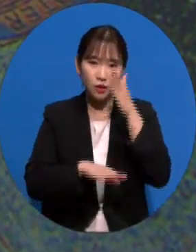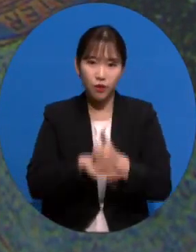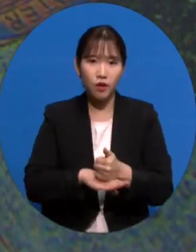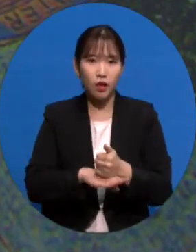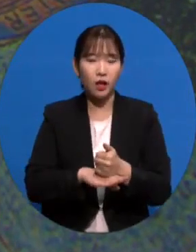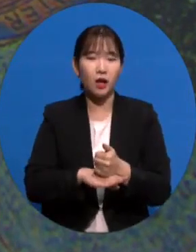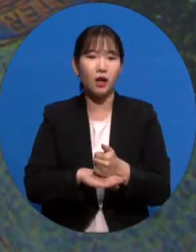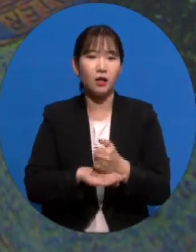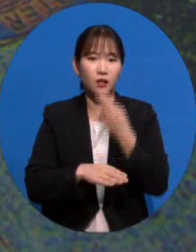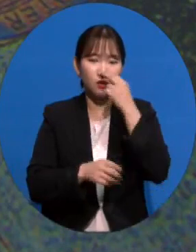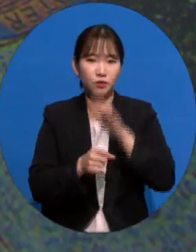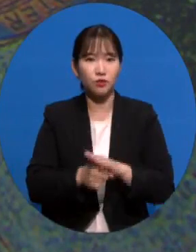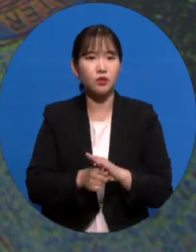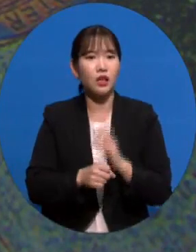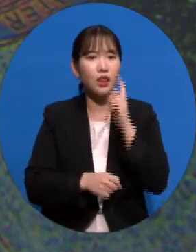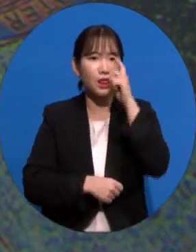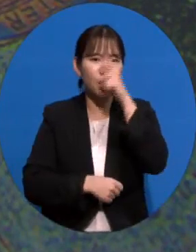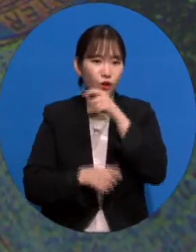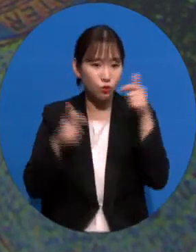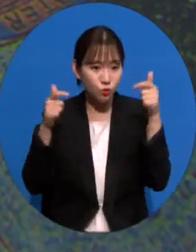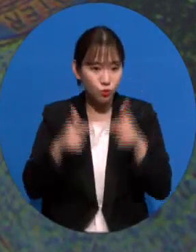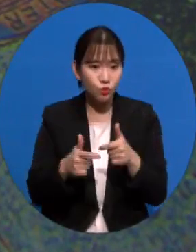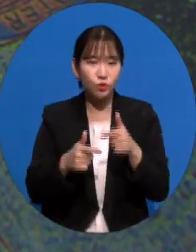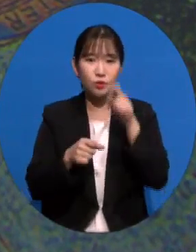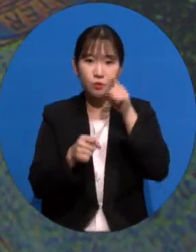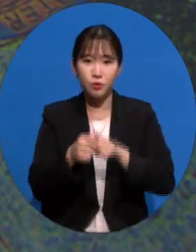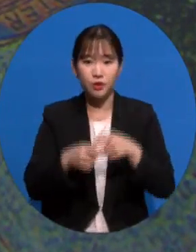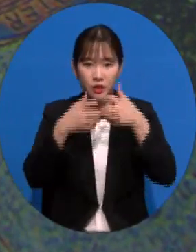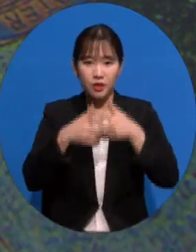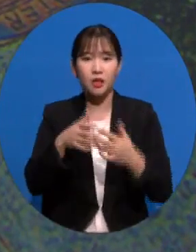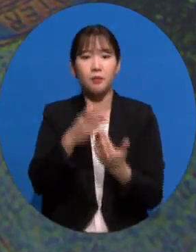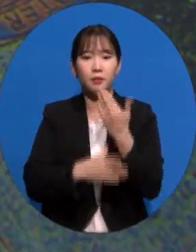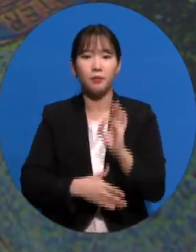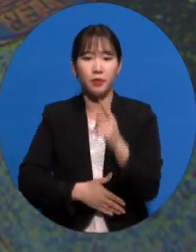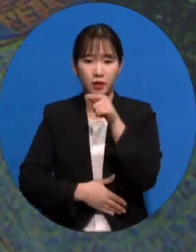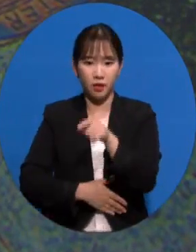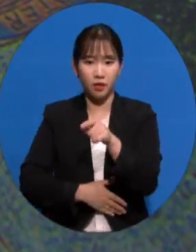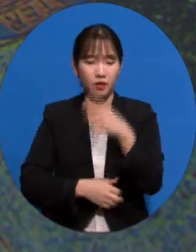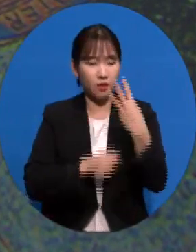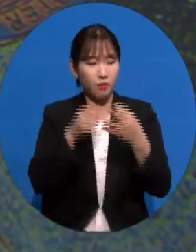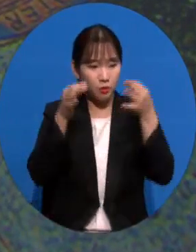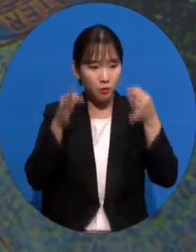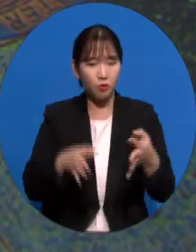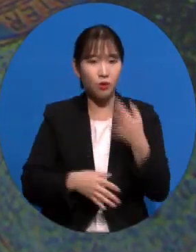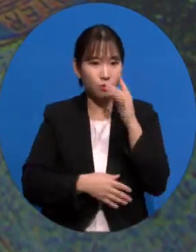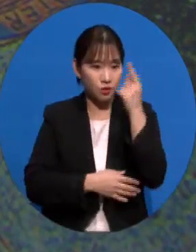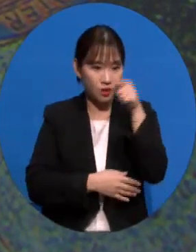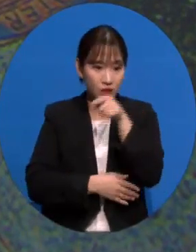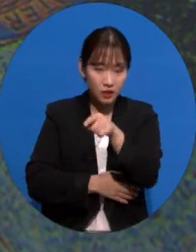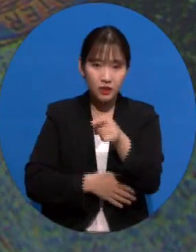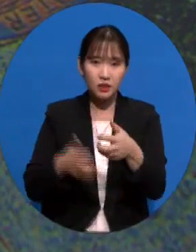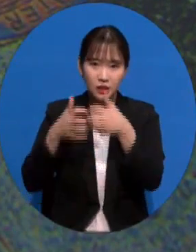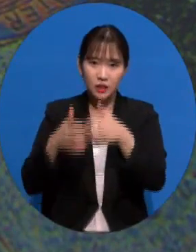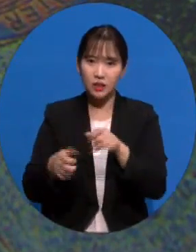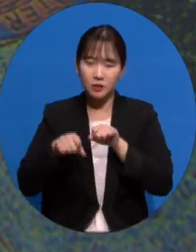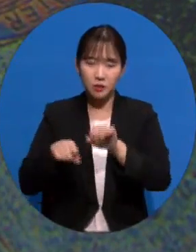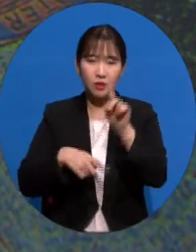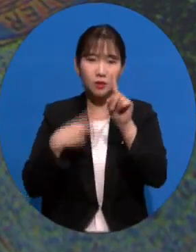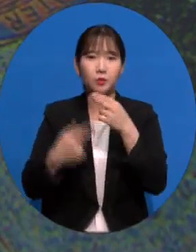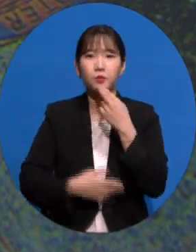물질을 저감하는 설비에서 발생하고 있었습니다. 순천시는 3년간 해당 설비를 전혀 청소하지